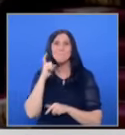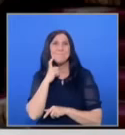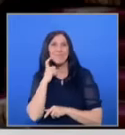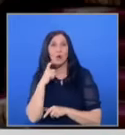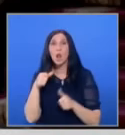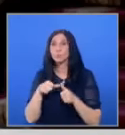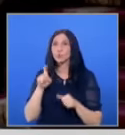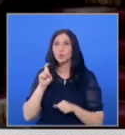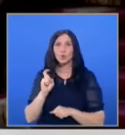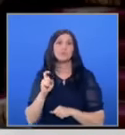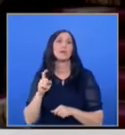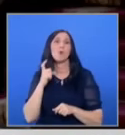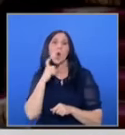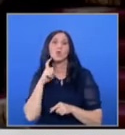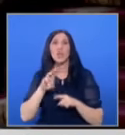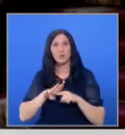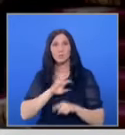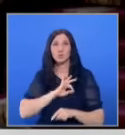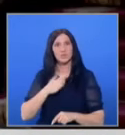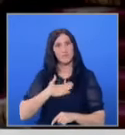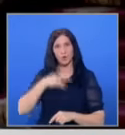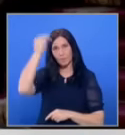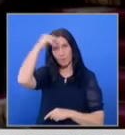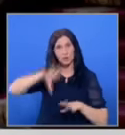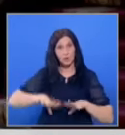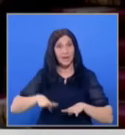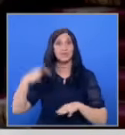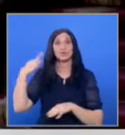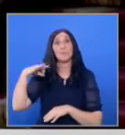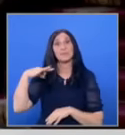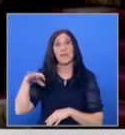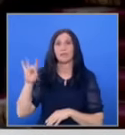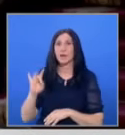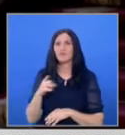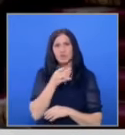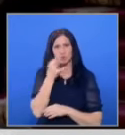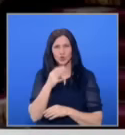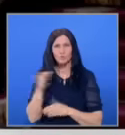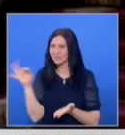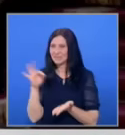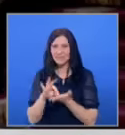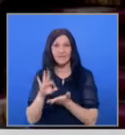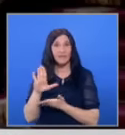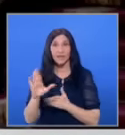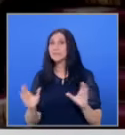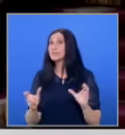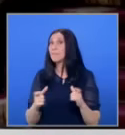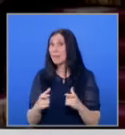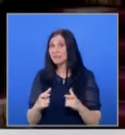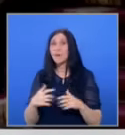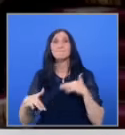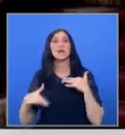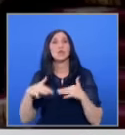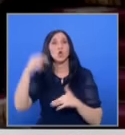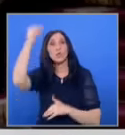Любчо Георгиевски и Благое Шаторов получиха своето българско гражданство от президента Румен Радев. Това се случи в присъствието на техните семейства, на